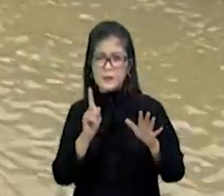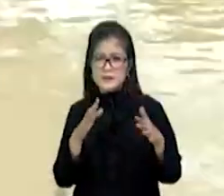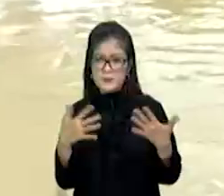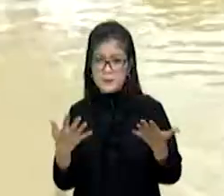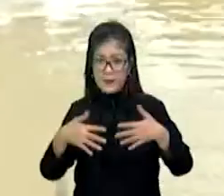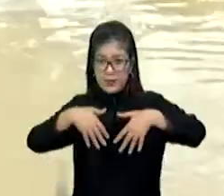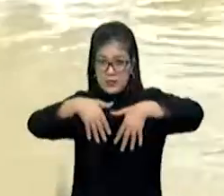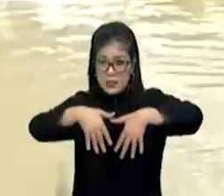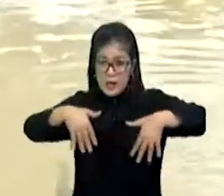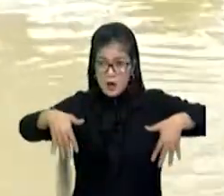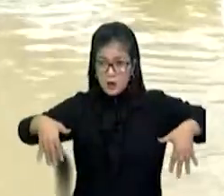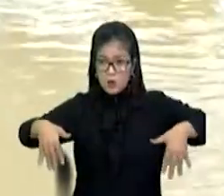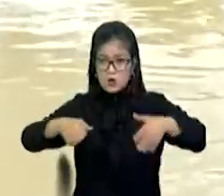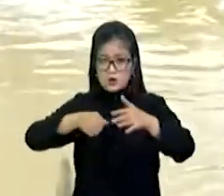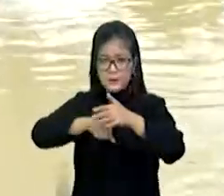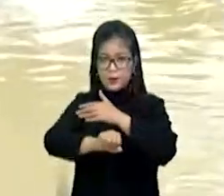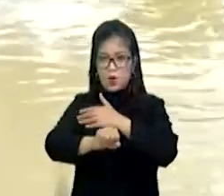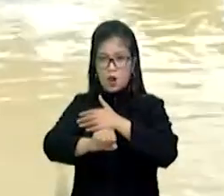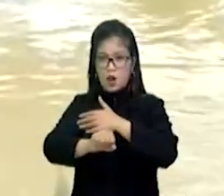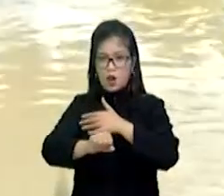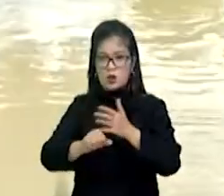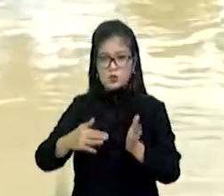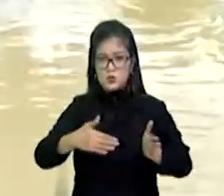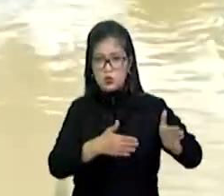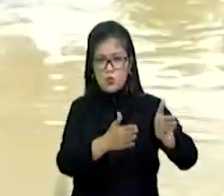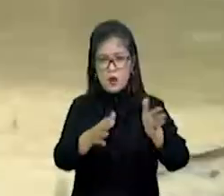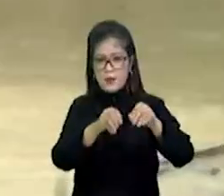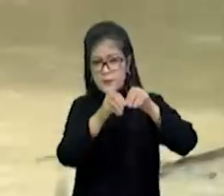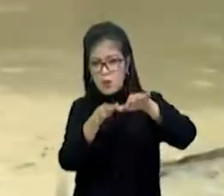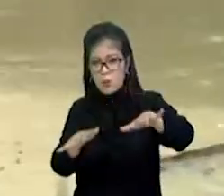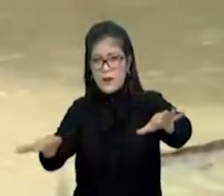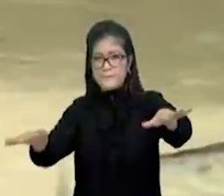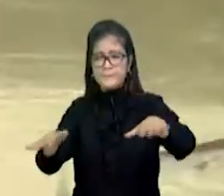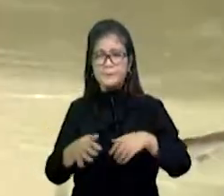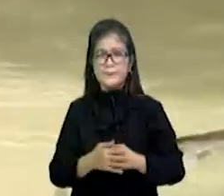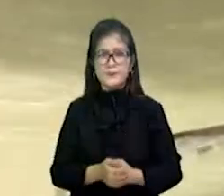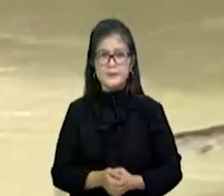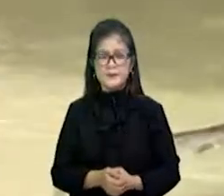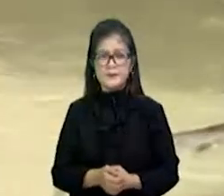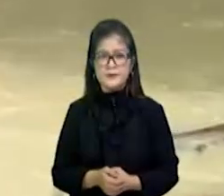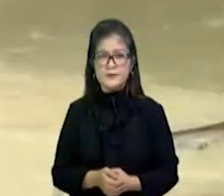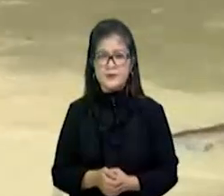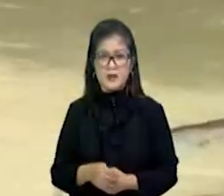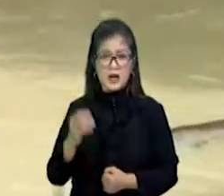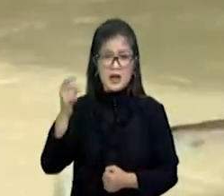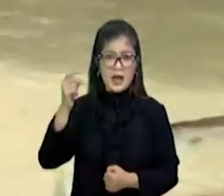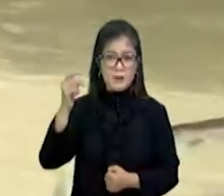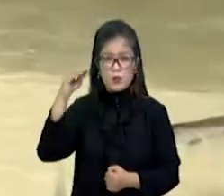yang mengakibatkan air meluap ke permukiman penduduk. Menurut warga, debit air mulai naik pada Rabu pagi.